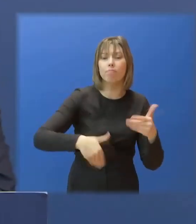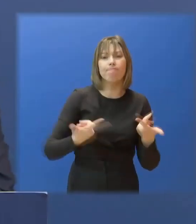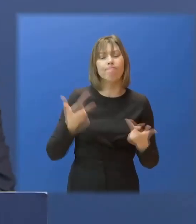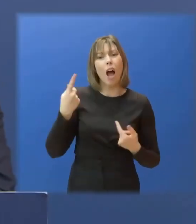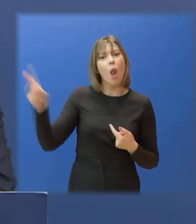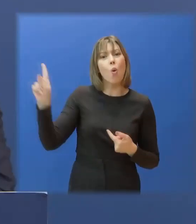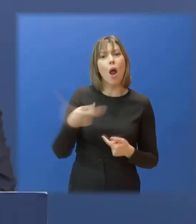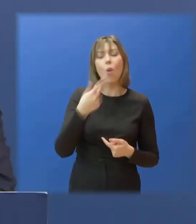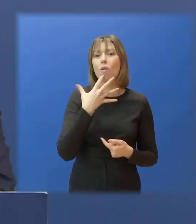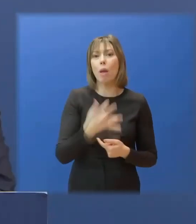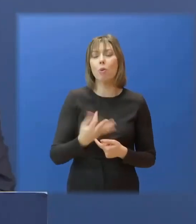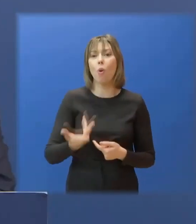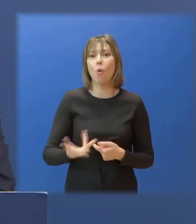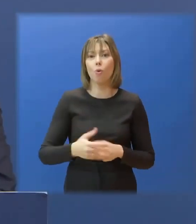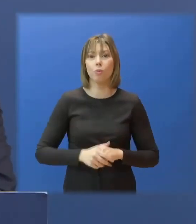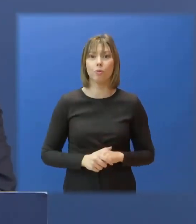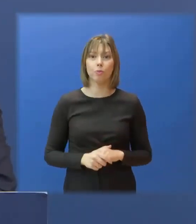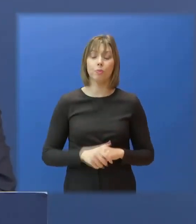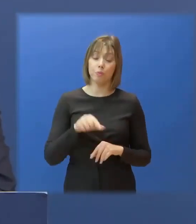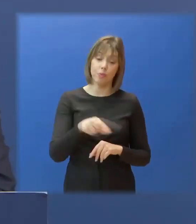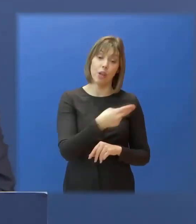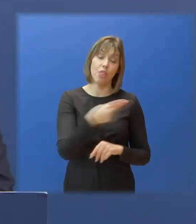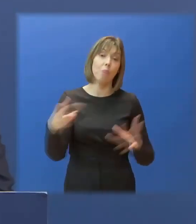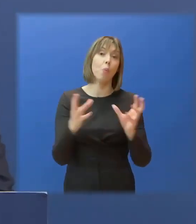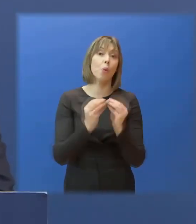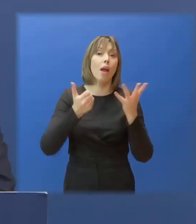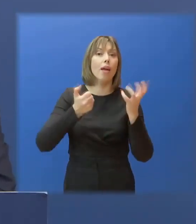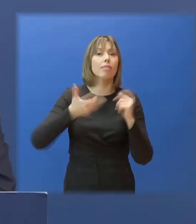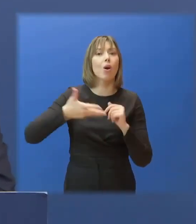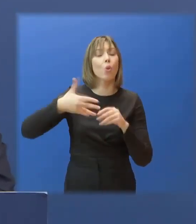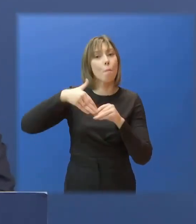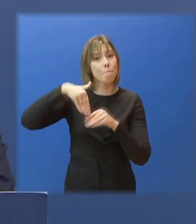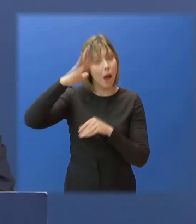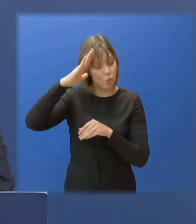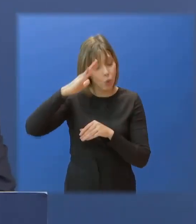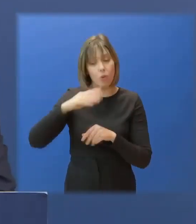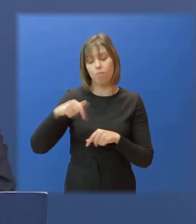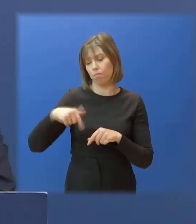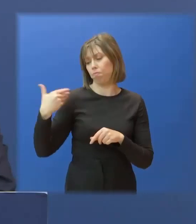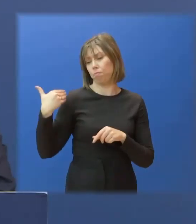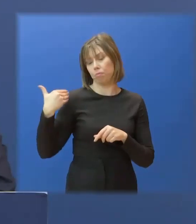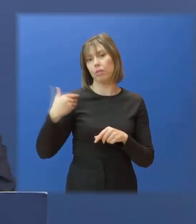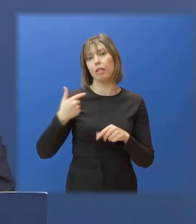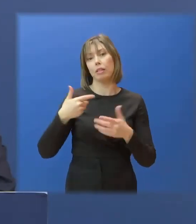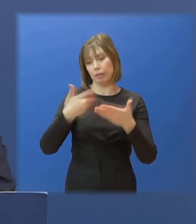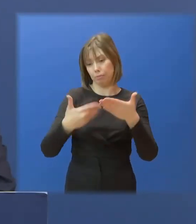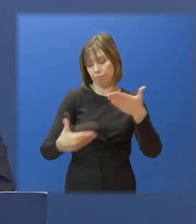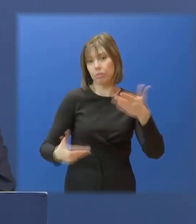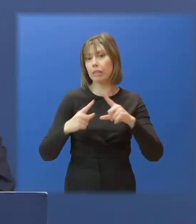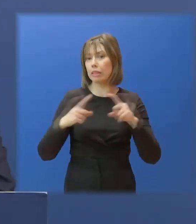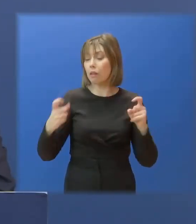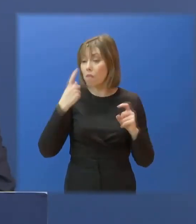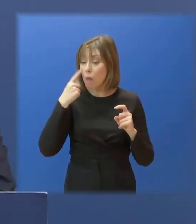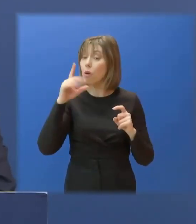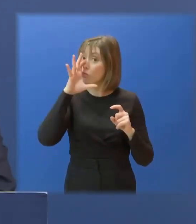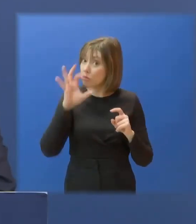ό,τι αφορά την υποχρεωτικότητα στους άνω των 60, τα στοιχεία που έχουμε μέχρι τις προηγούμενες μέρες είναι ότι έχουν